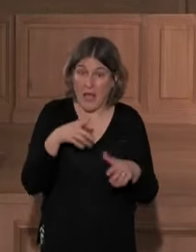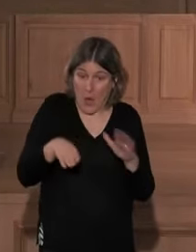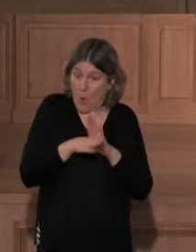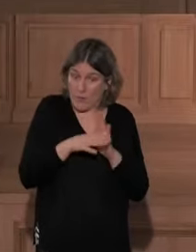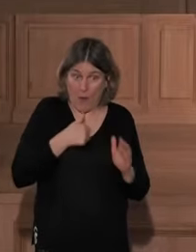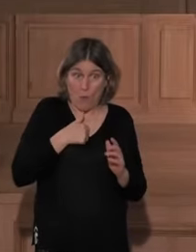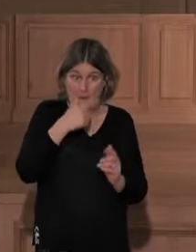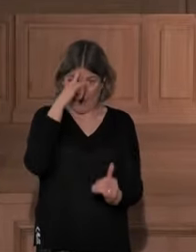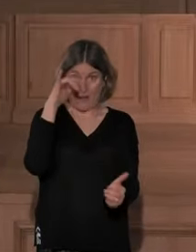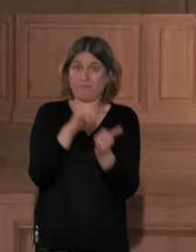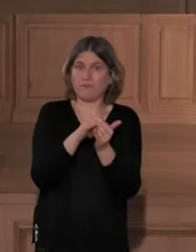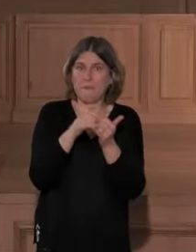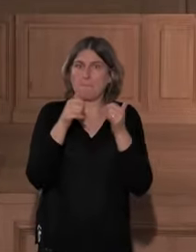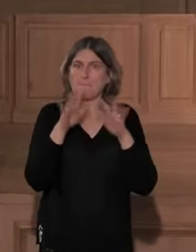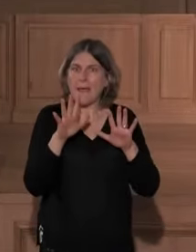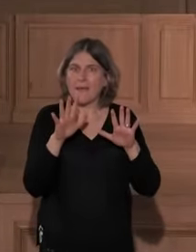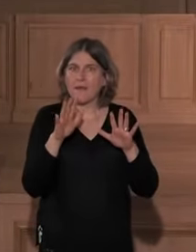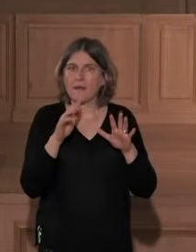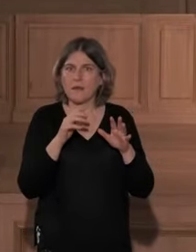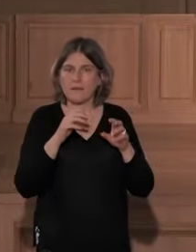mais quand vous continuez à